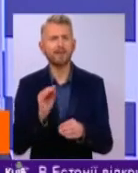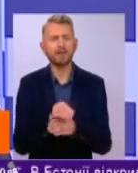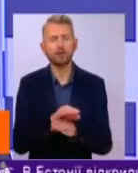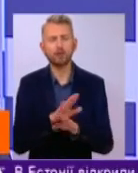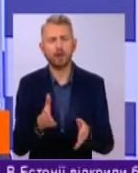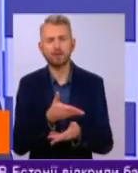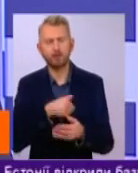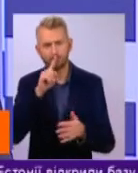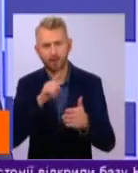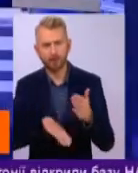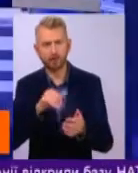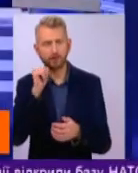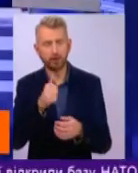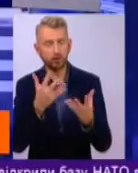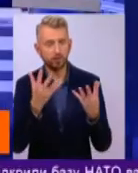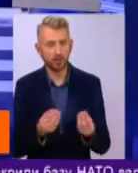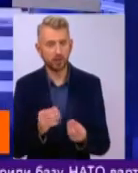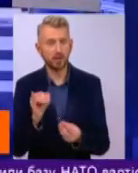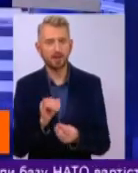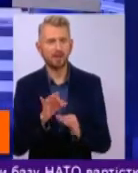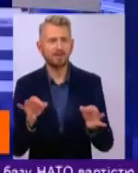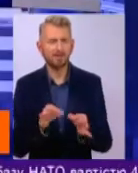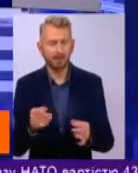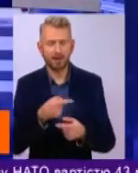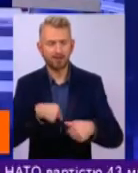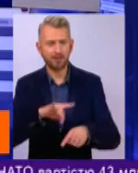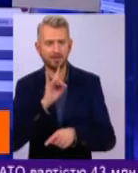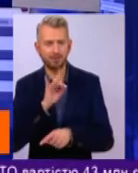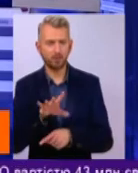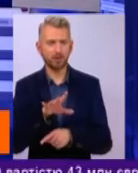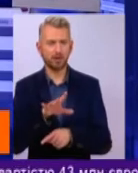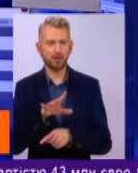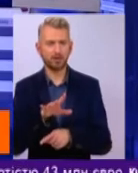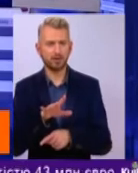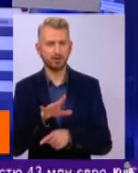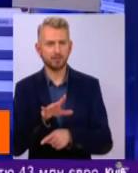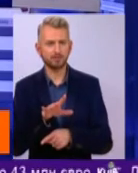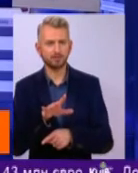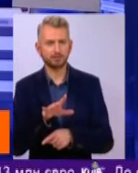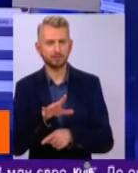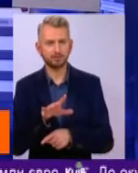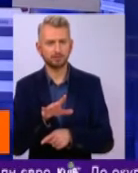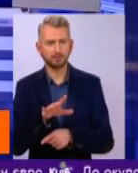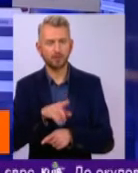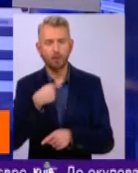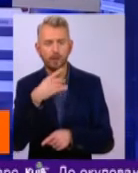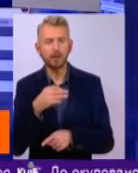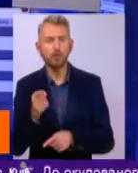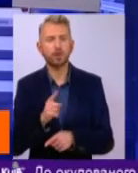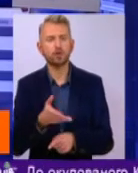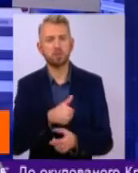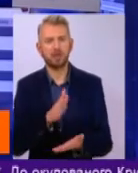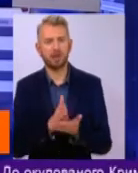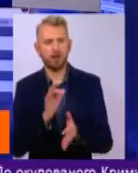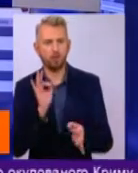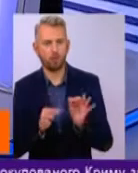нам впевненості в завтрашньому дню і жодним чином нас не буде абсолютно говорити про те, що ми є